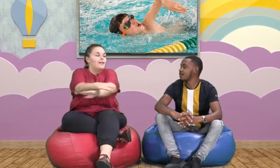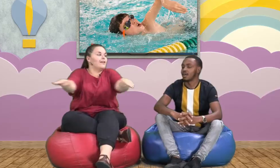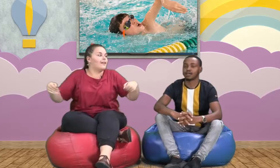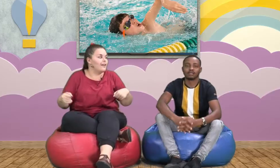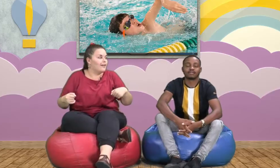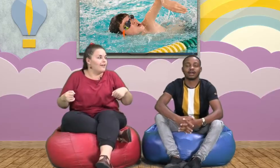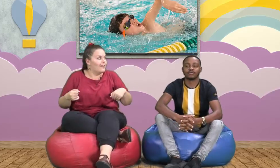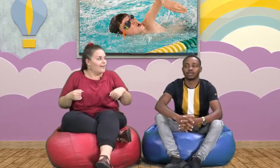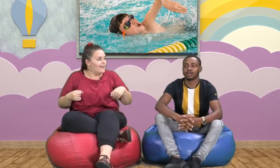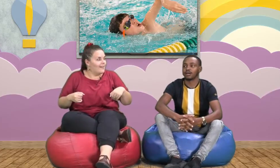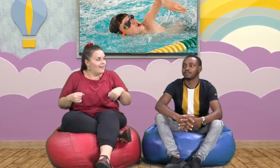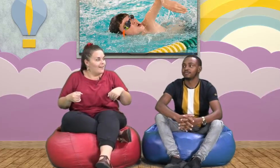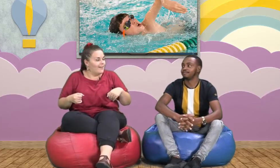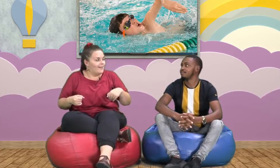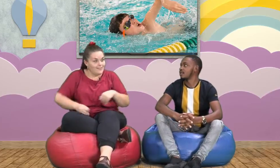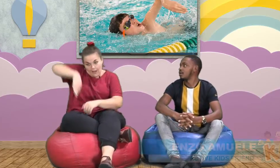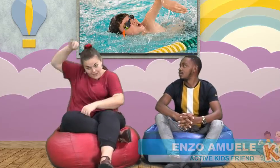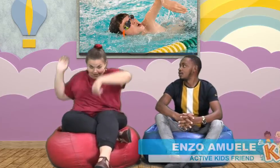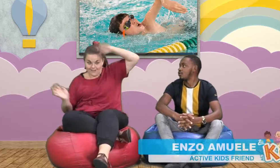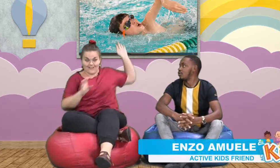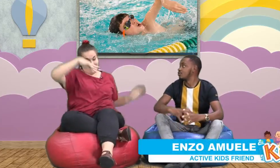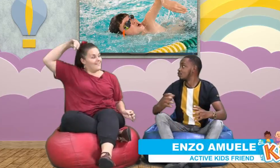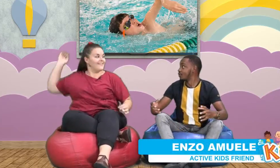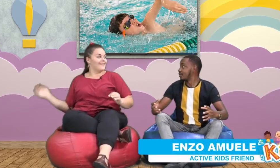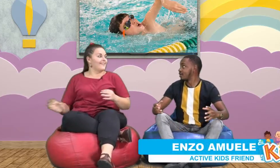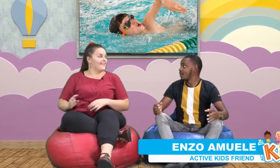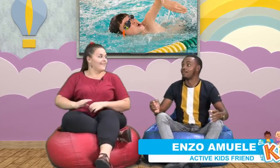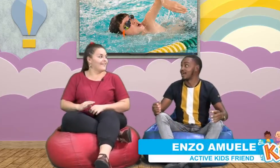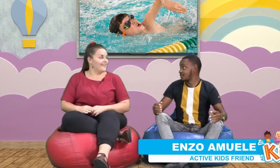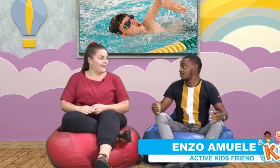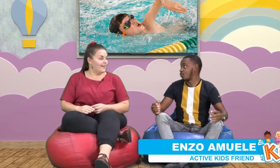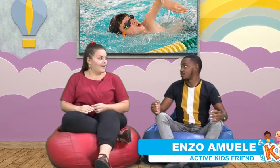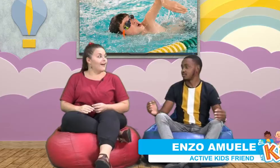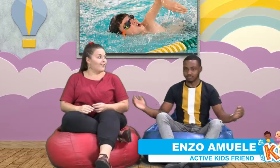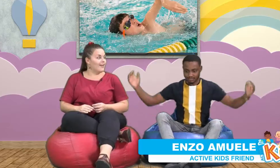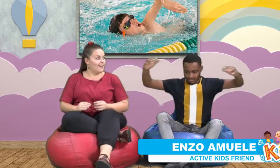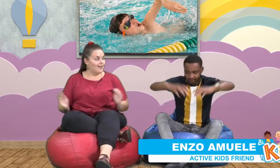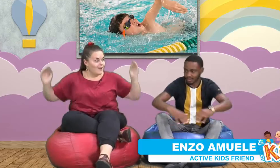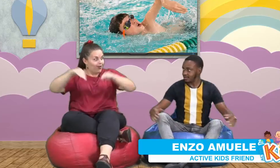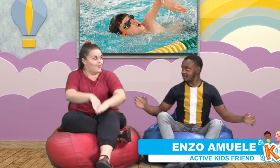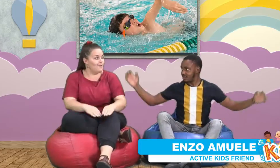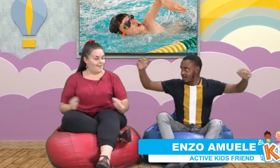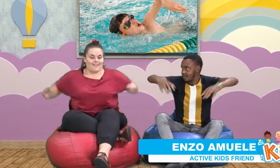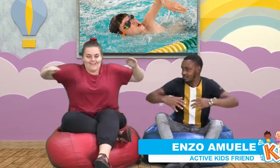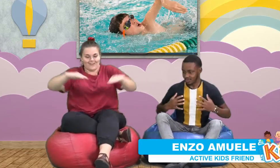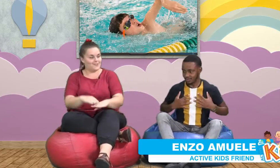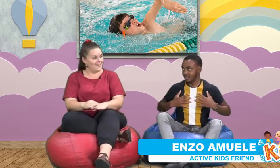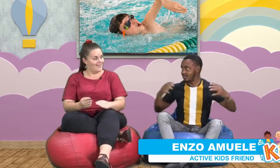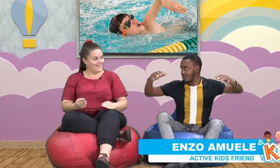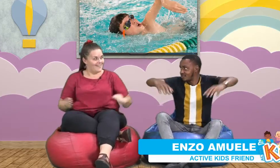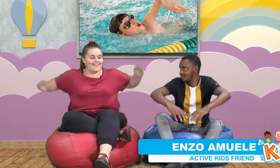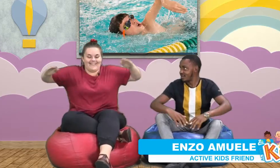ene? Ek maak gewoonlik daai ene. Ons noem dit breaststrokes. Okay. Ja, you